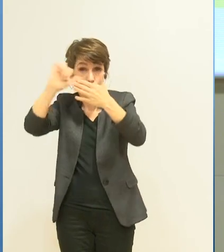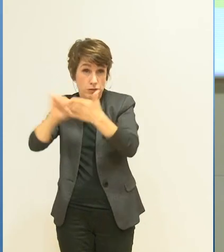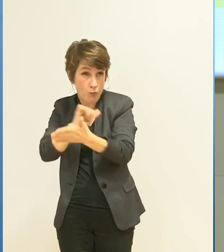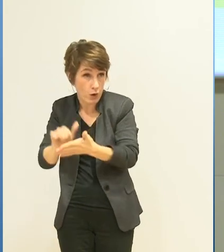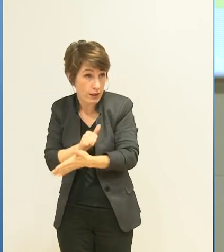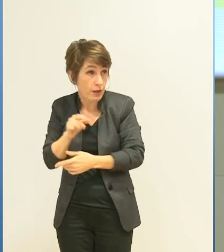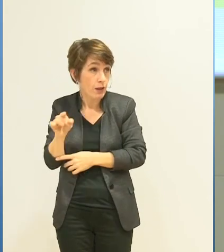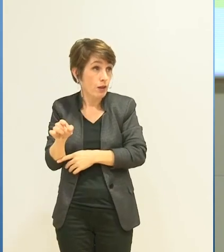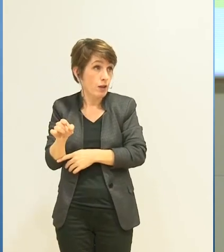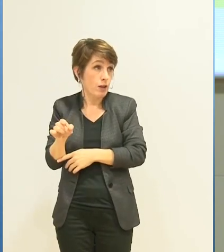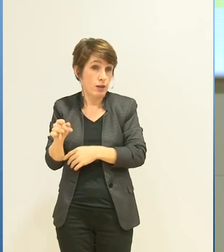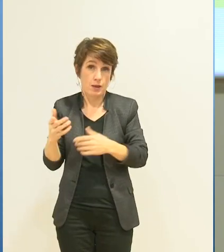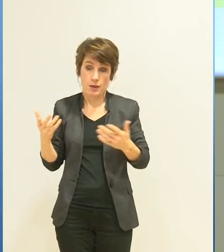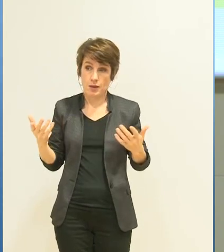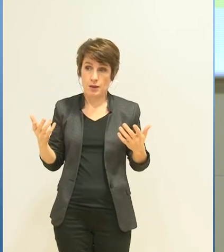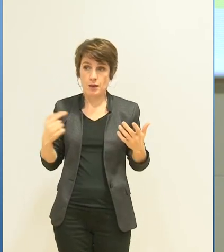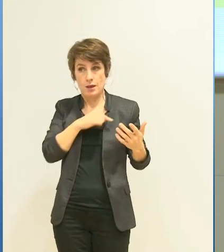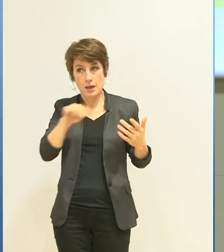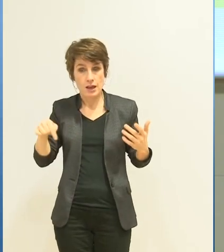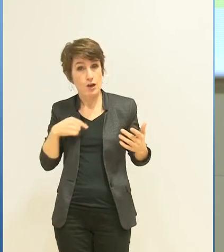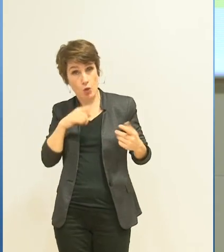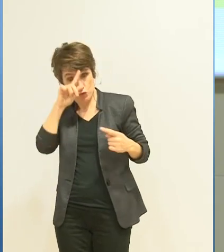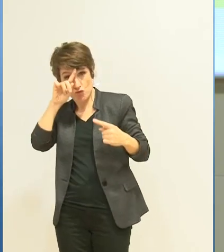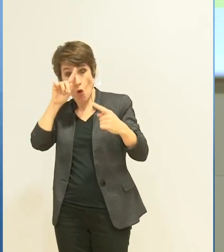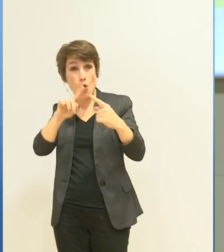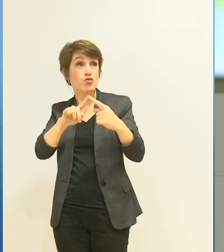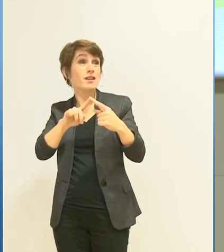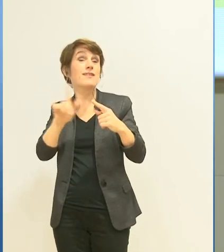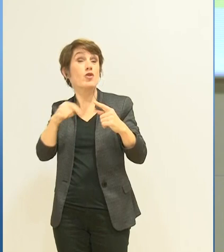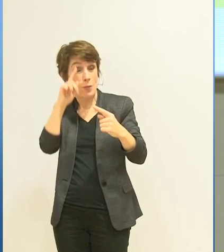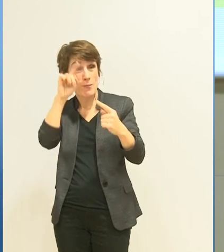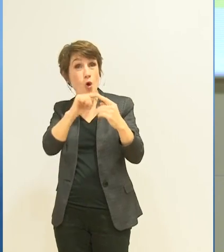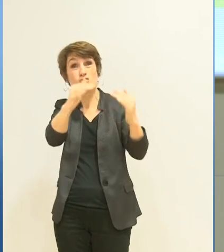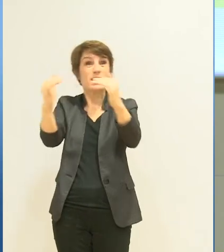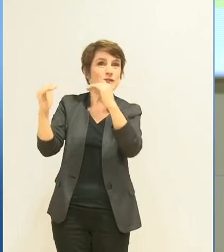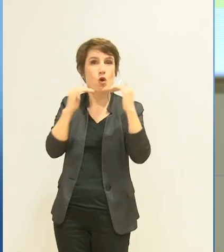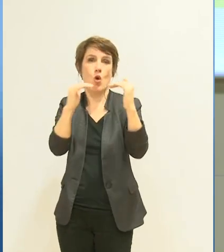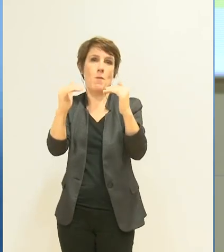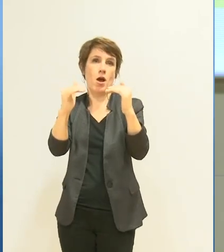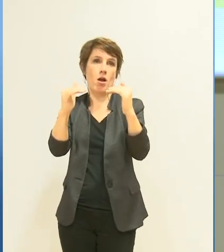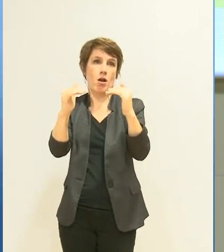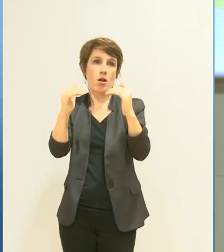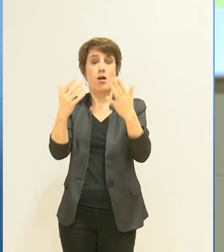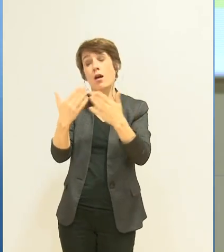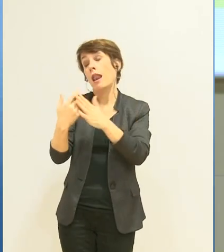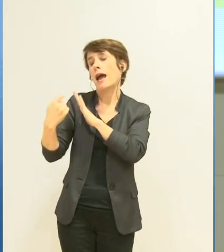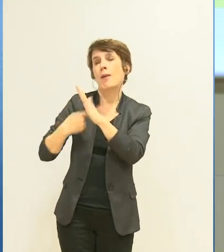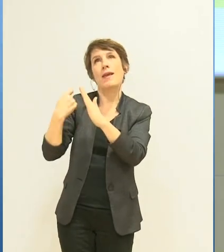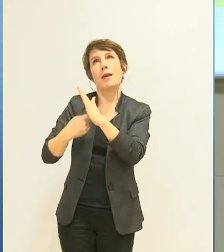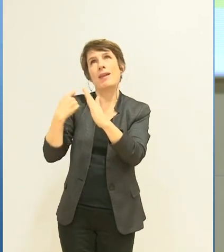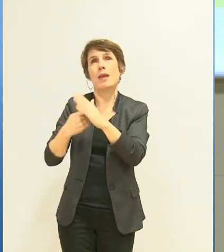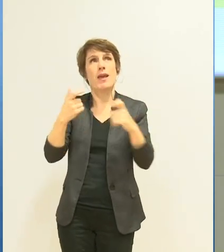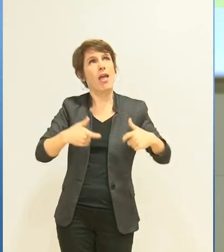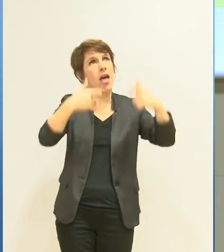affaire notre objectif qui devrait être notre objectif commun plutôt que de boucler la en permanence sur la démolition du vin la